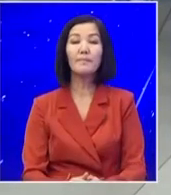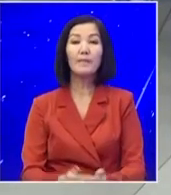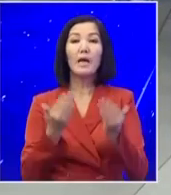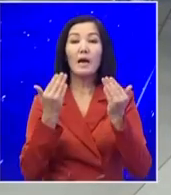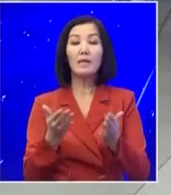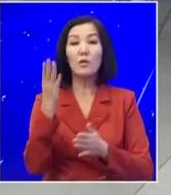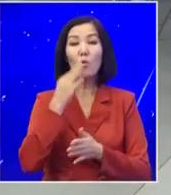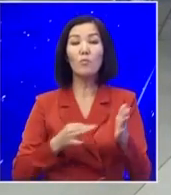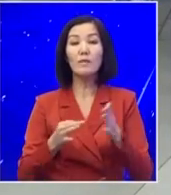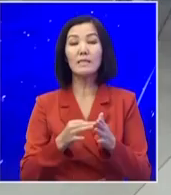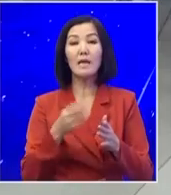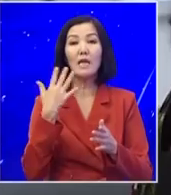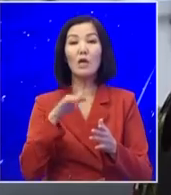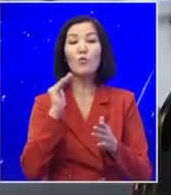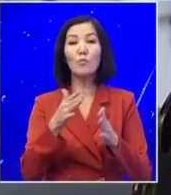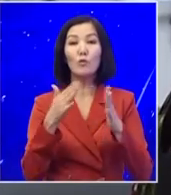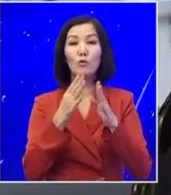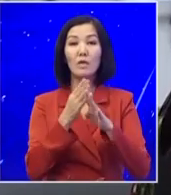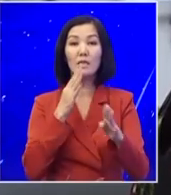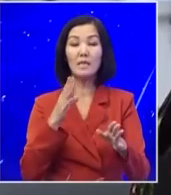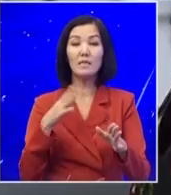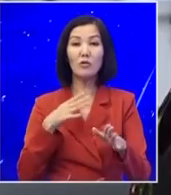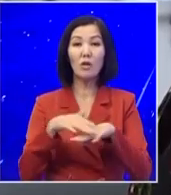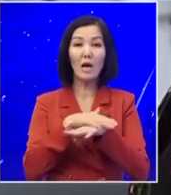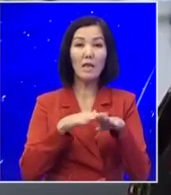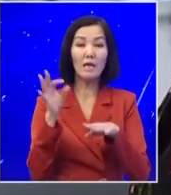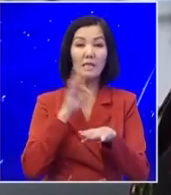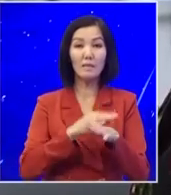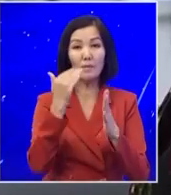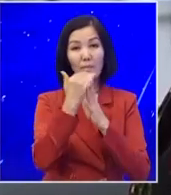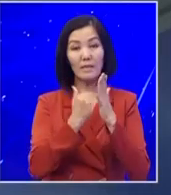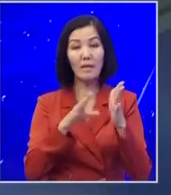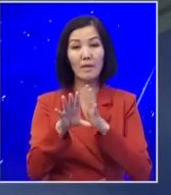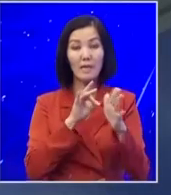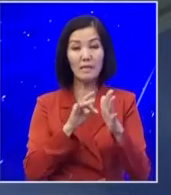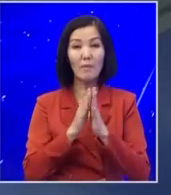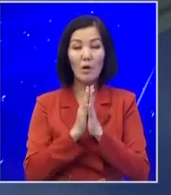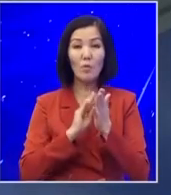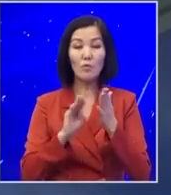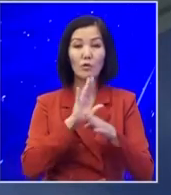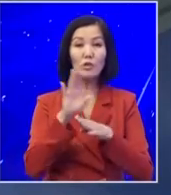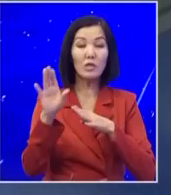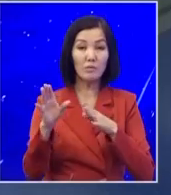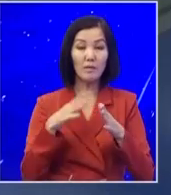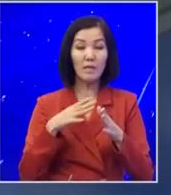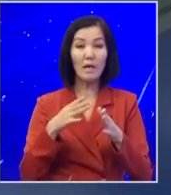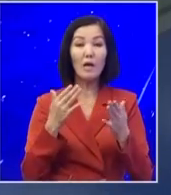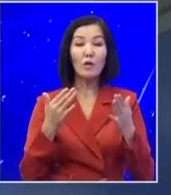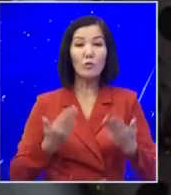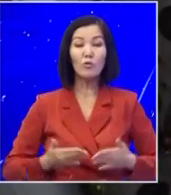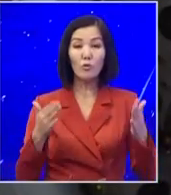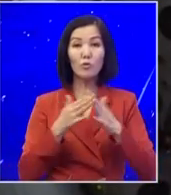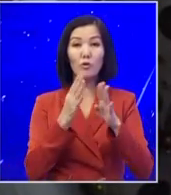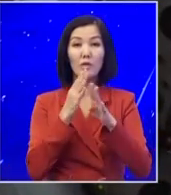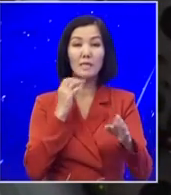облыста 50 мыңнан аса тұрғын баспана кезегінде тұр. Халық өзіне тиімді бағдарламаларын таңдап, өтініштерін жазып жатыр. Ал тұрғын үй кезегі